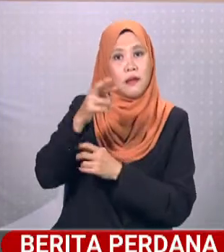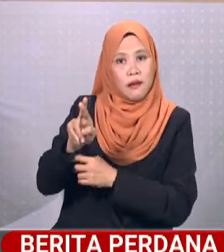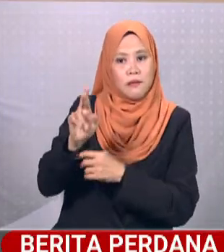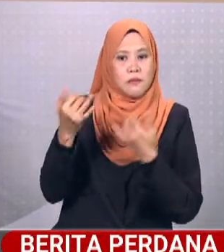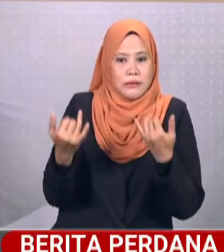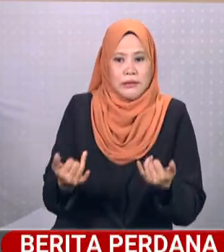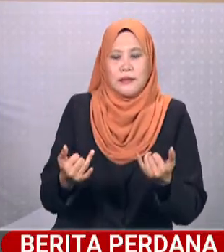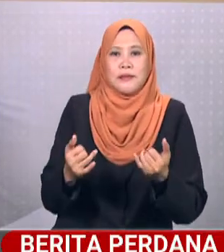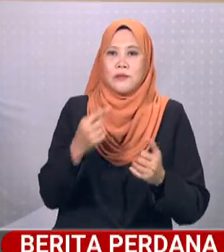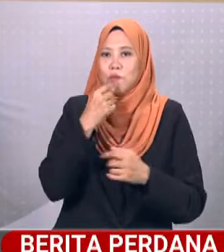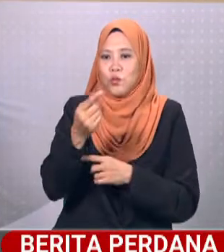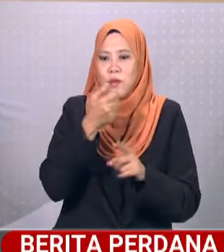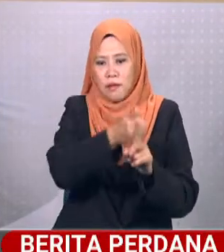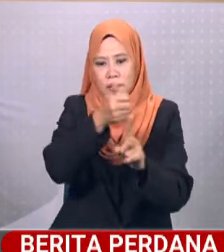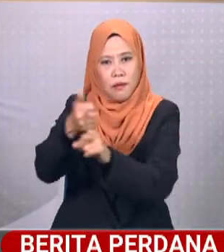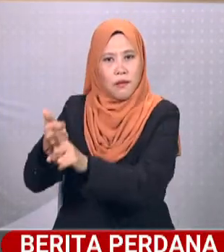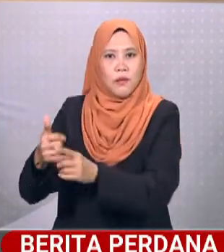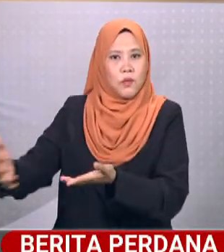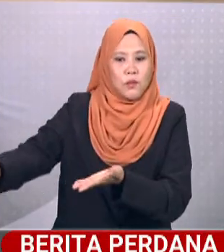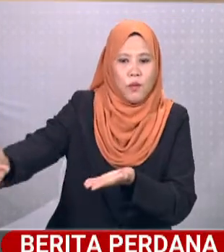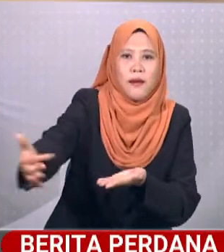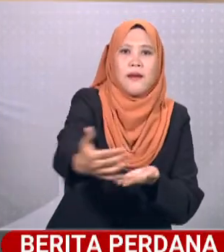menggerakkan semua ILGTM untuk collect